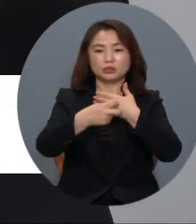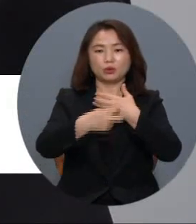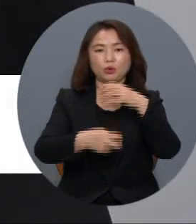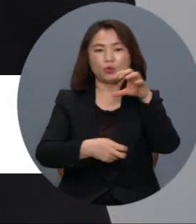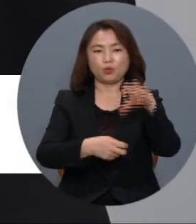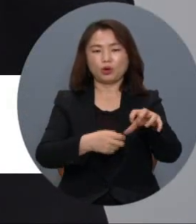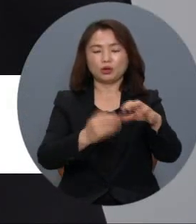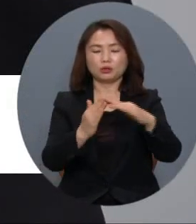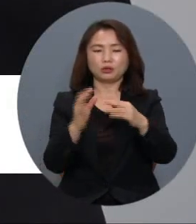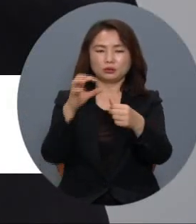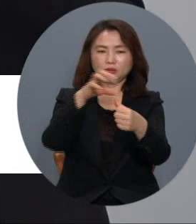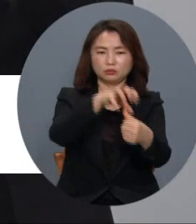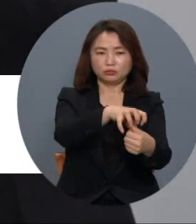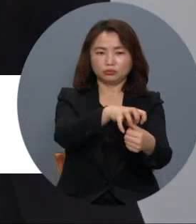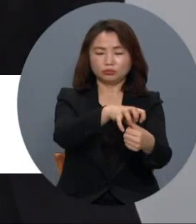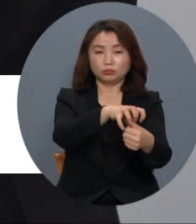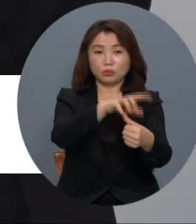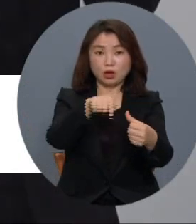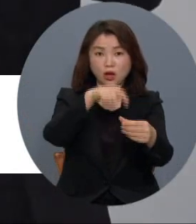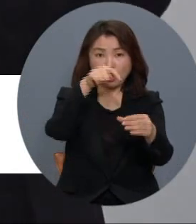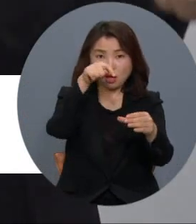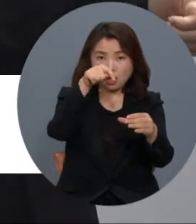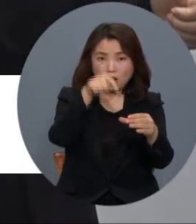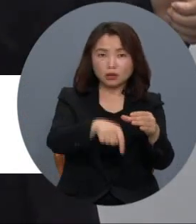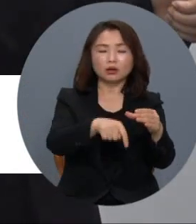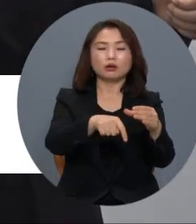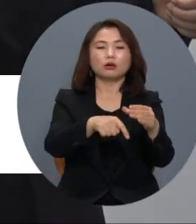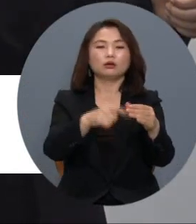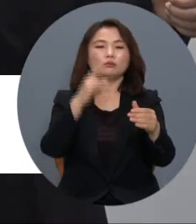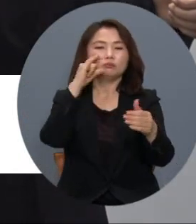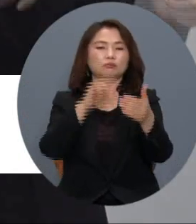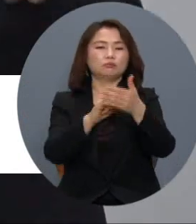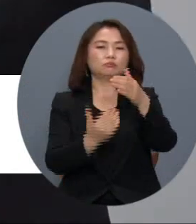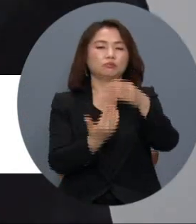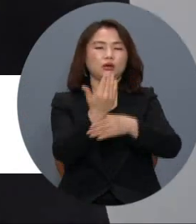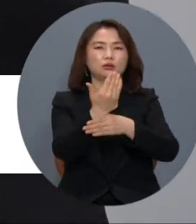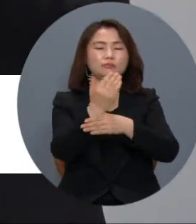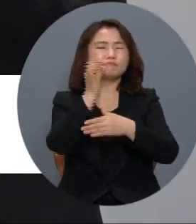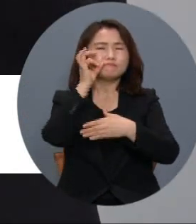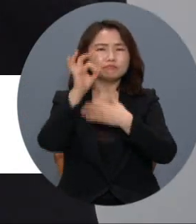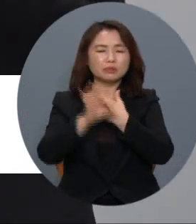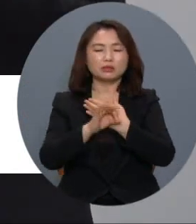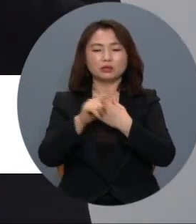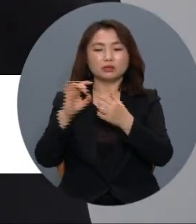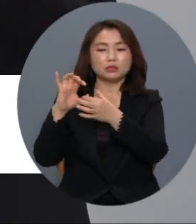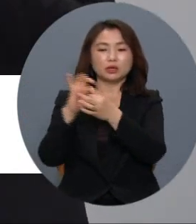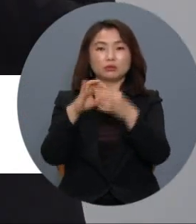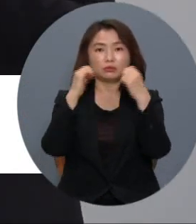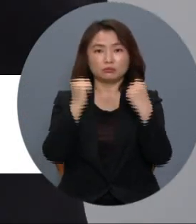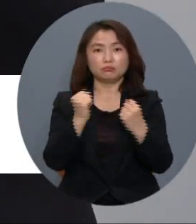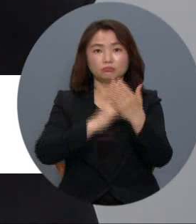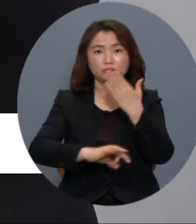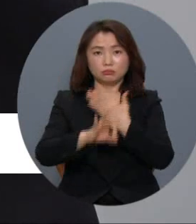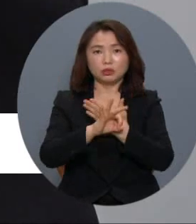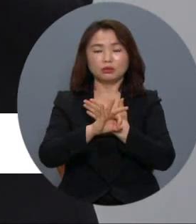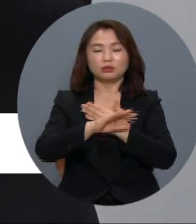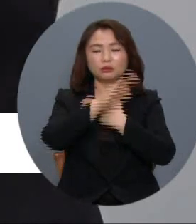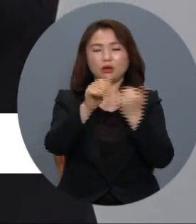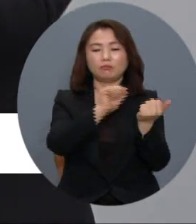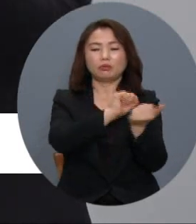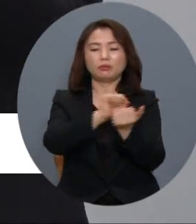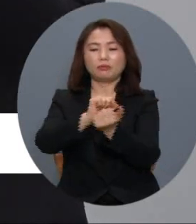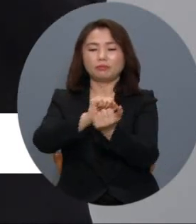대구의료원으로 격리 조치한 그 격리 상태에서 발생을 했습니다. 만약에 이분들이 거기 있었다면은 전체